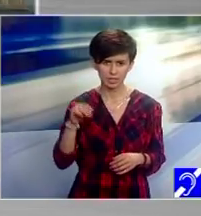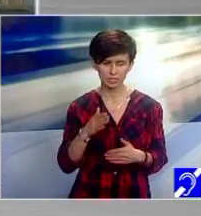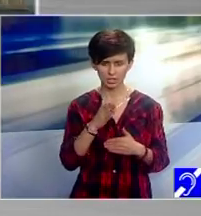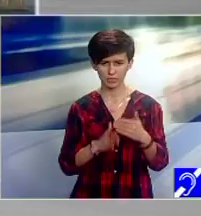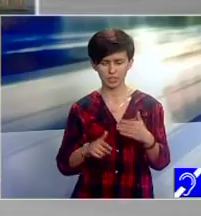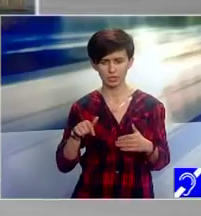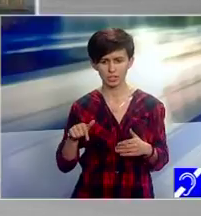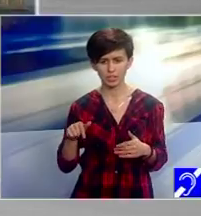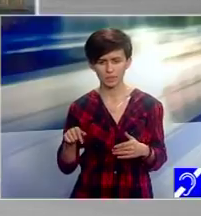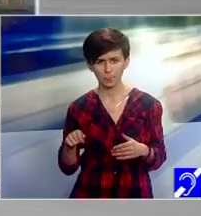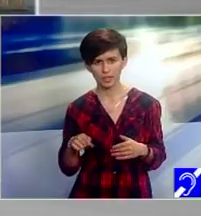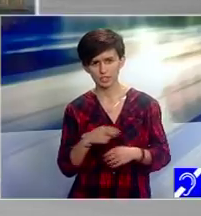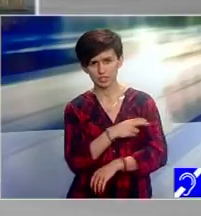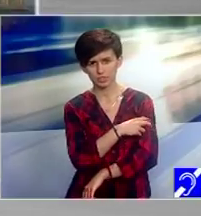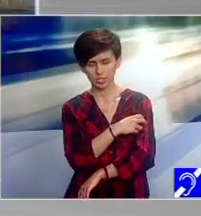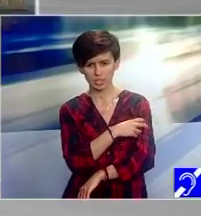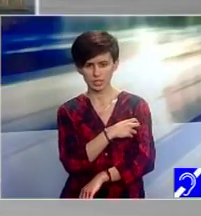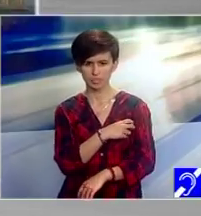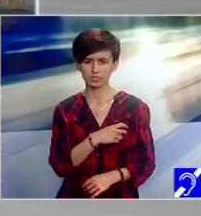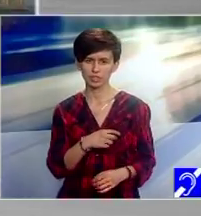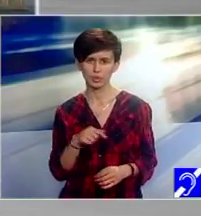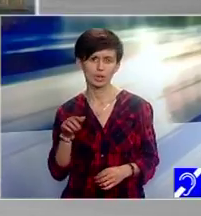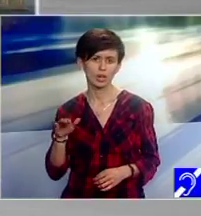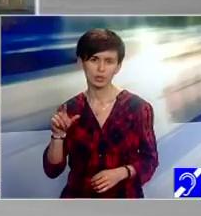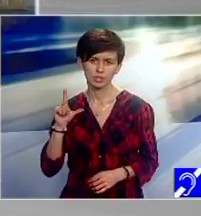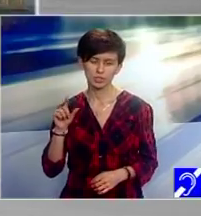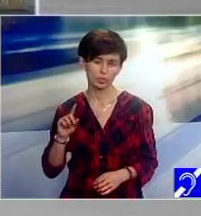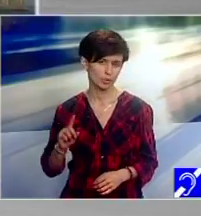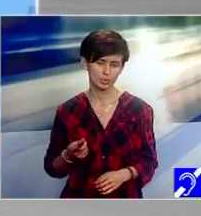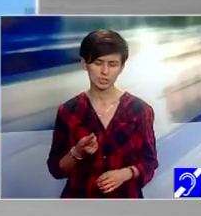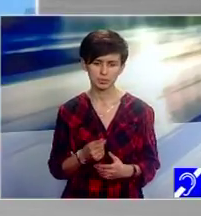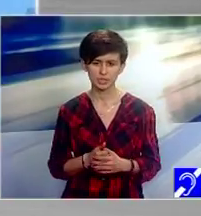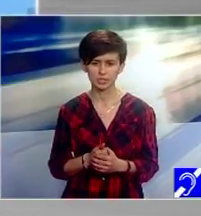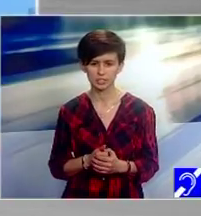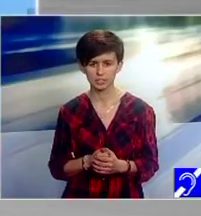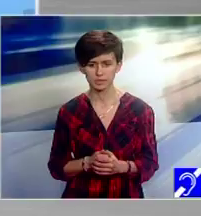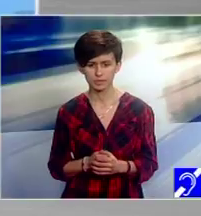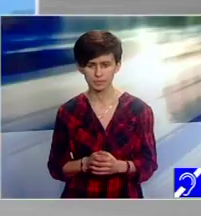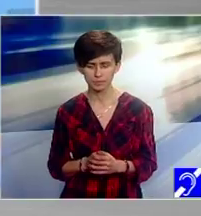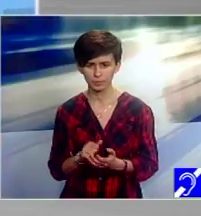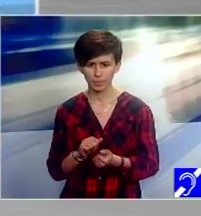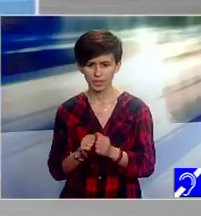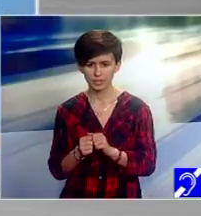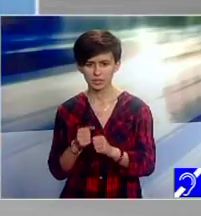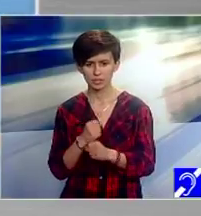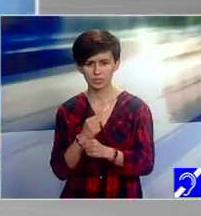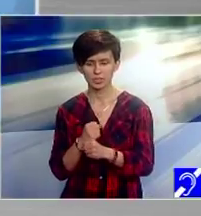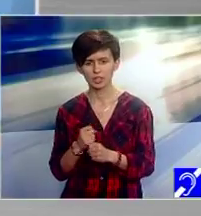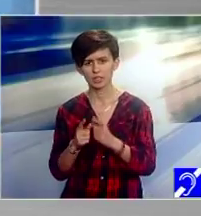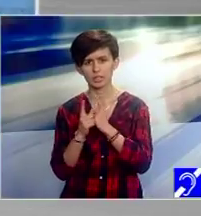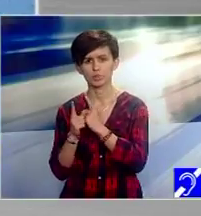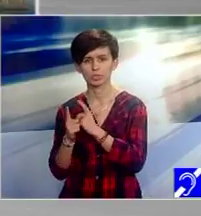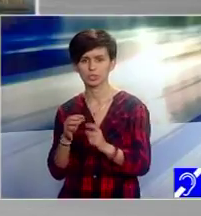acestui ciclu al liceului au două posibilități. Fie să urmeze cursurile